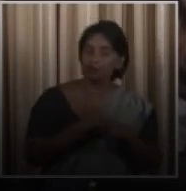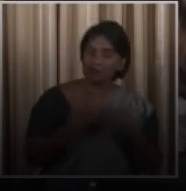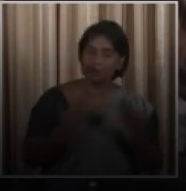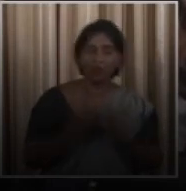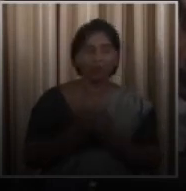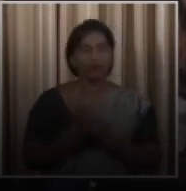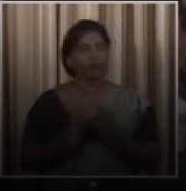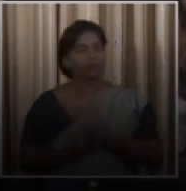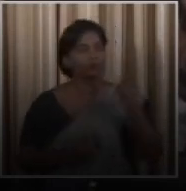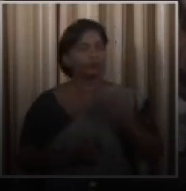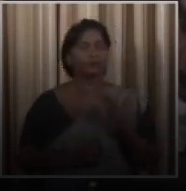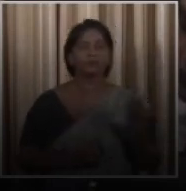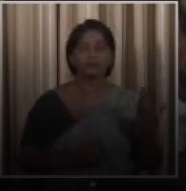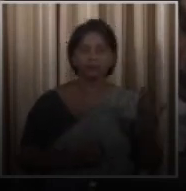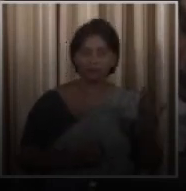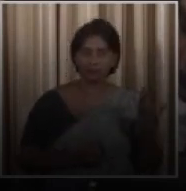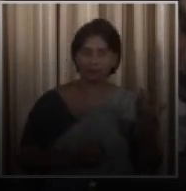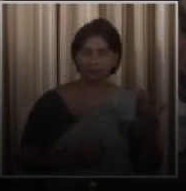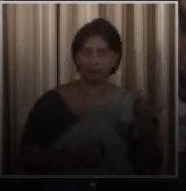තමන්ට හැදෙන්නත් බෑ.